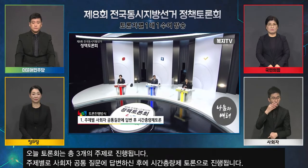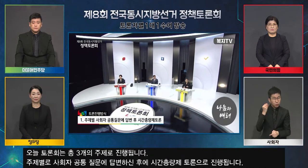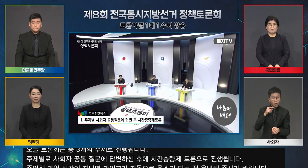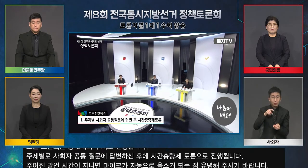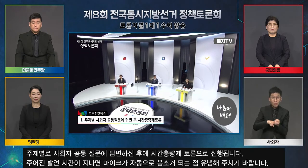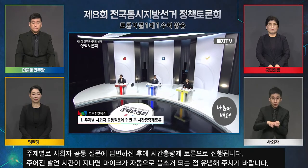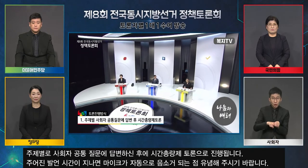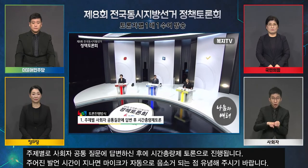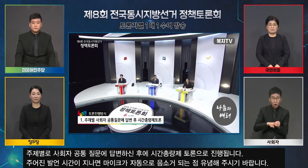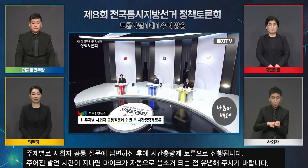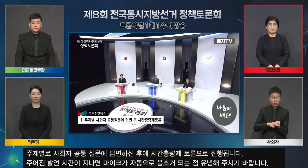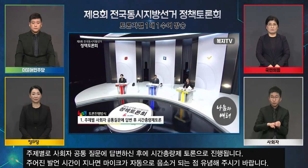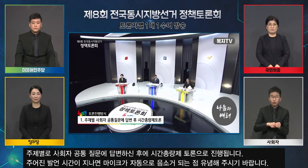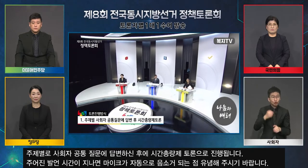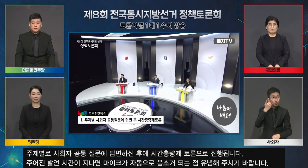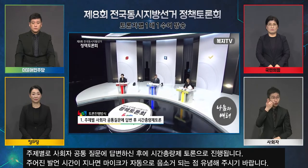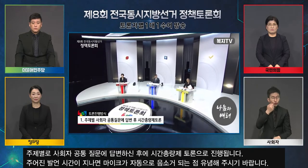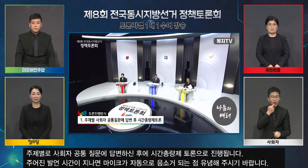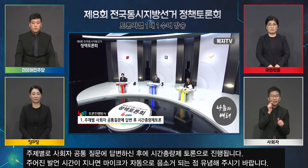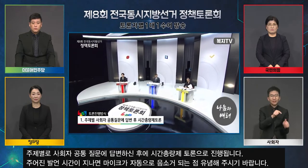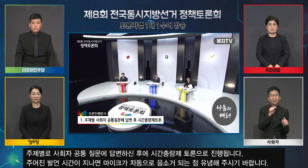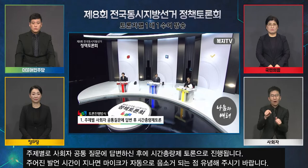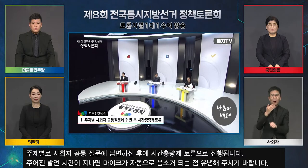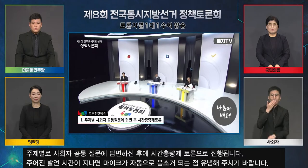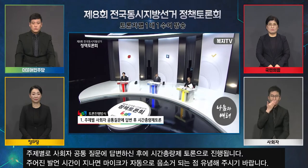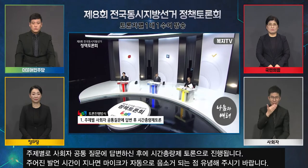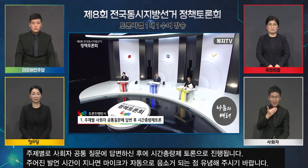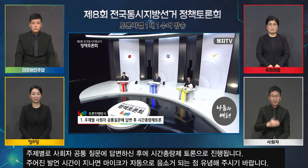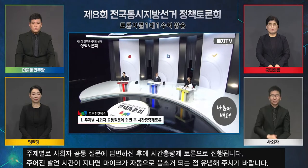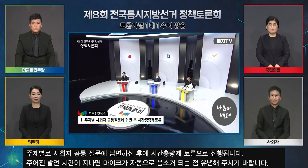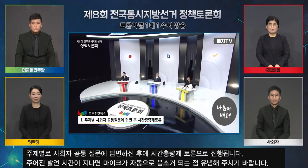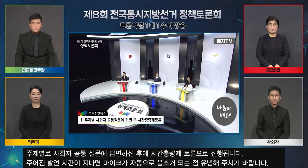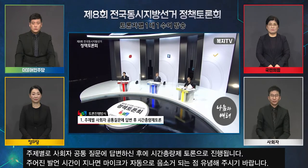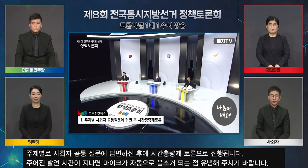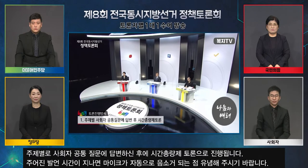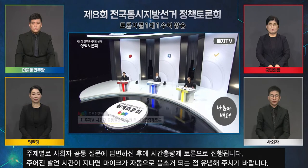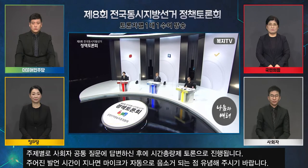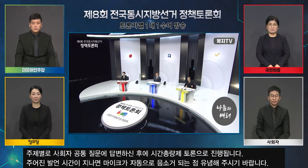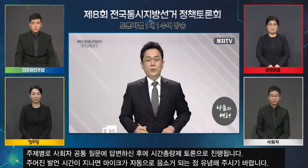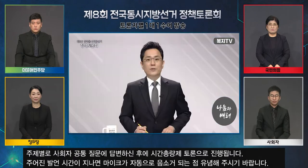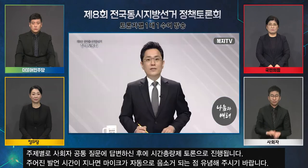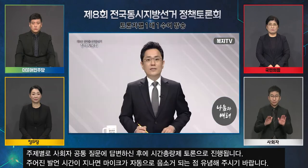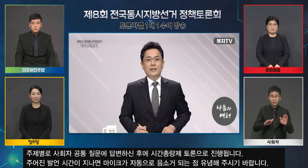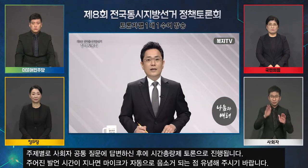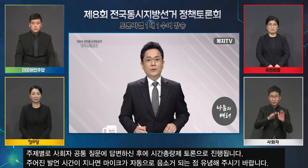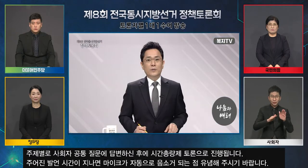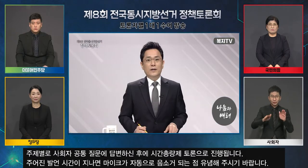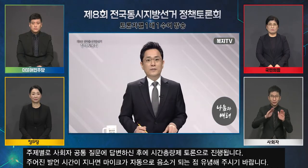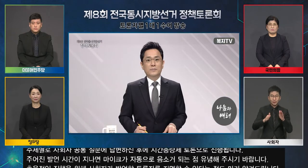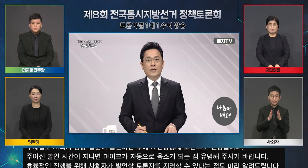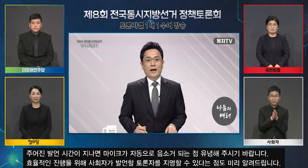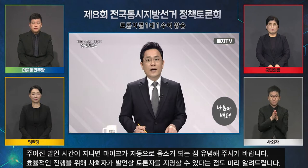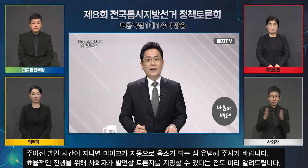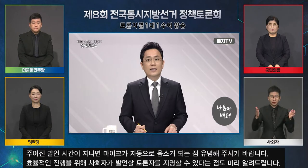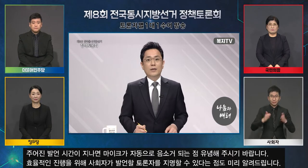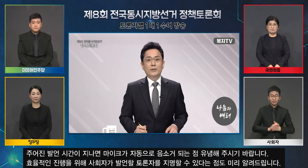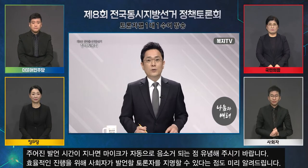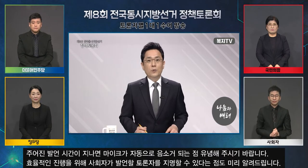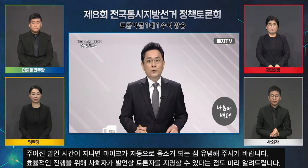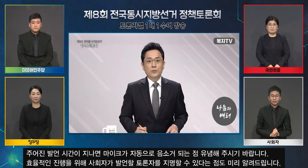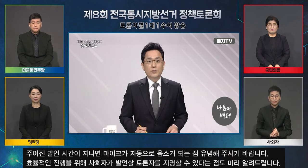발언할 토론자를 지명할 수 있다는 점도 미리 알려드립니다. 그럼 본격적으로 토론을 시작하도록 하겠습니다.